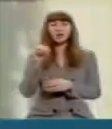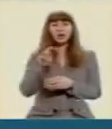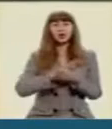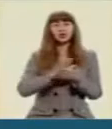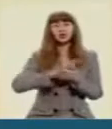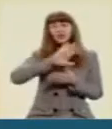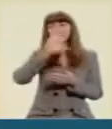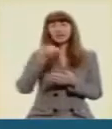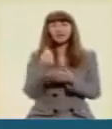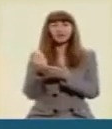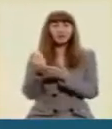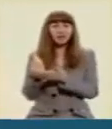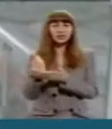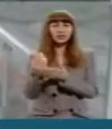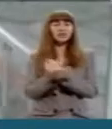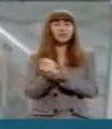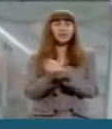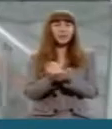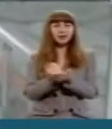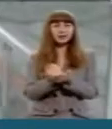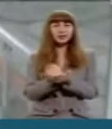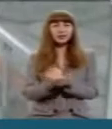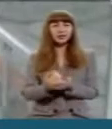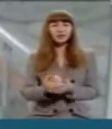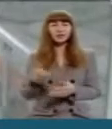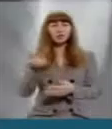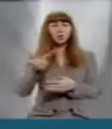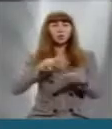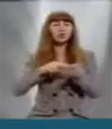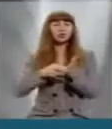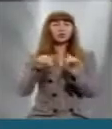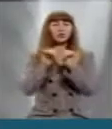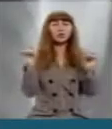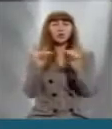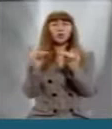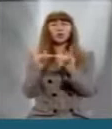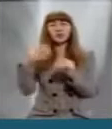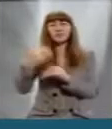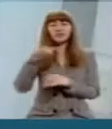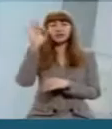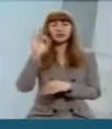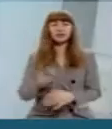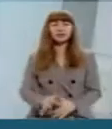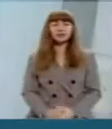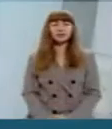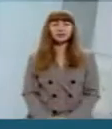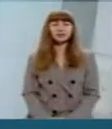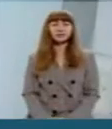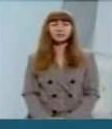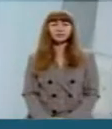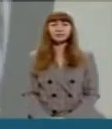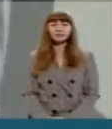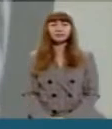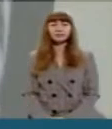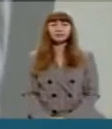телебағдарламалар ұйымдастыруды тапсырды. Ал ақжағалылар қазына қаржысын қайта санап шығып, берекесі жиындар шығынын тыйып, тек қана эпидемиямен күреске бағыттау